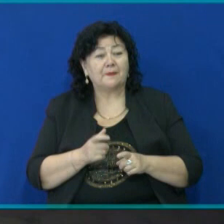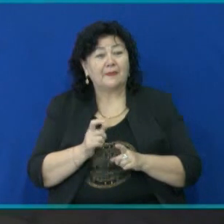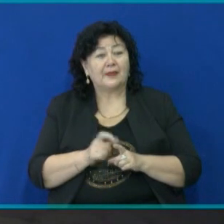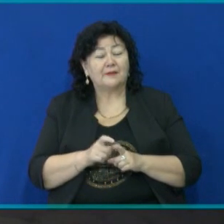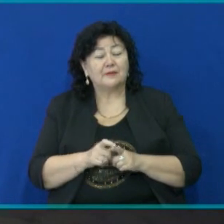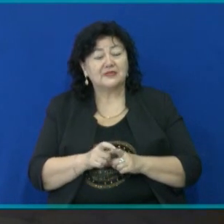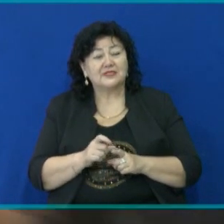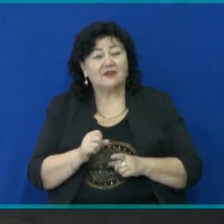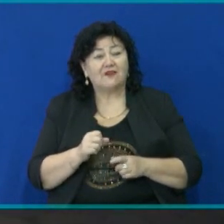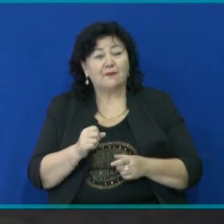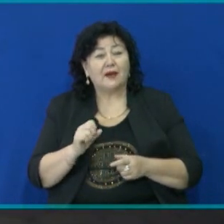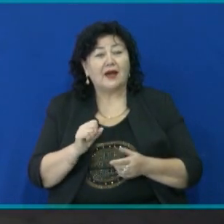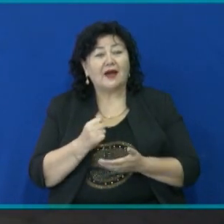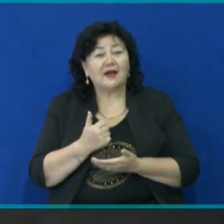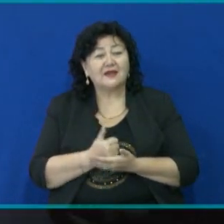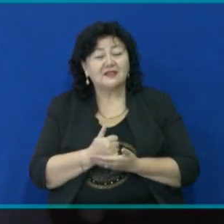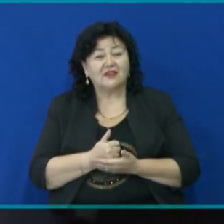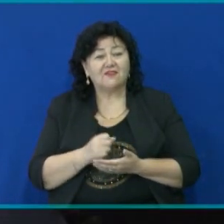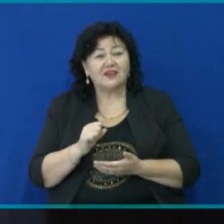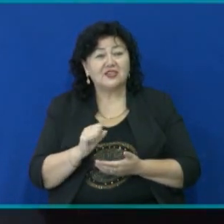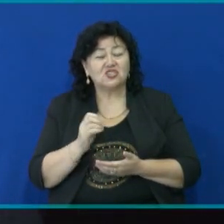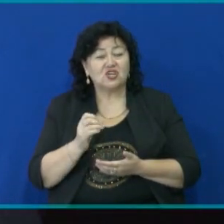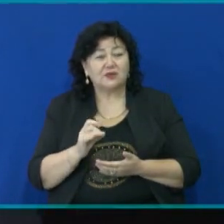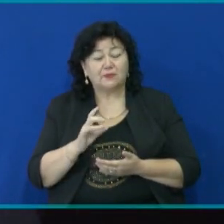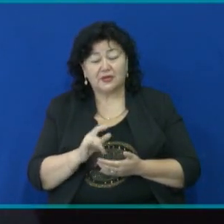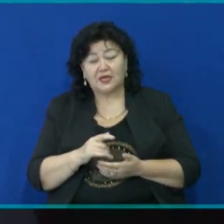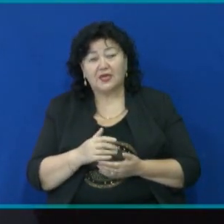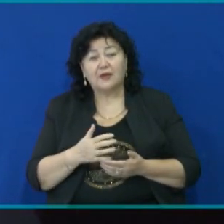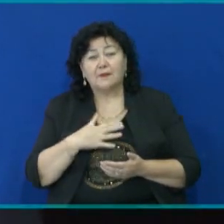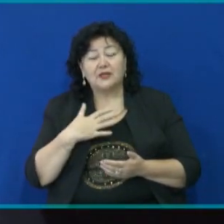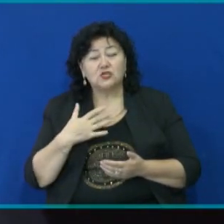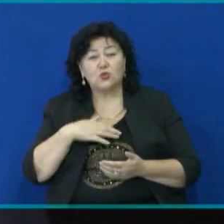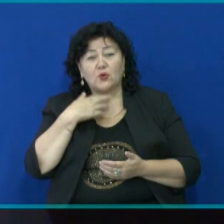особое внимание уделяется развитию массового спорта.